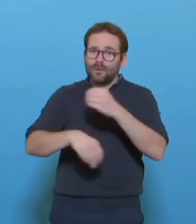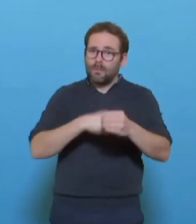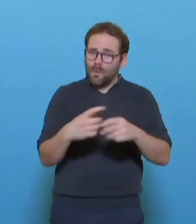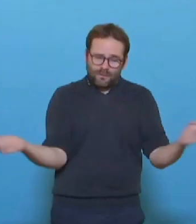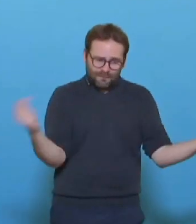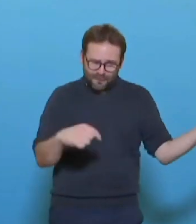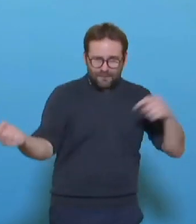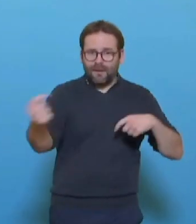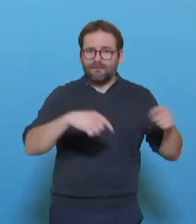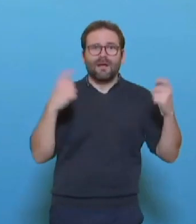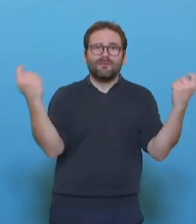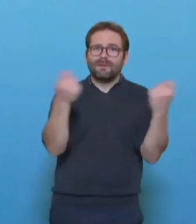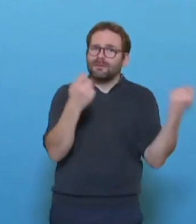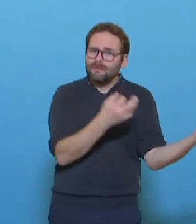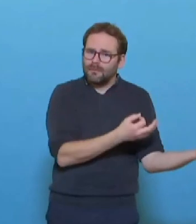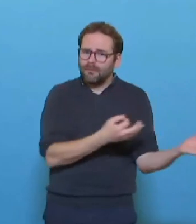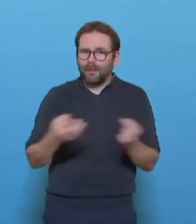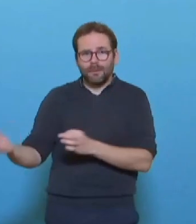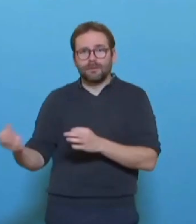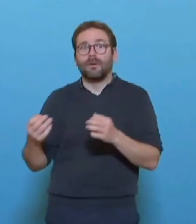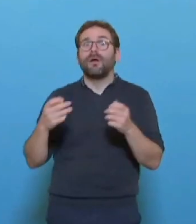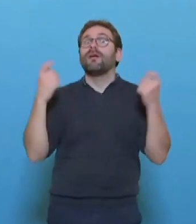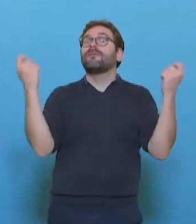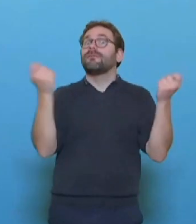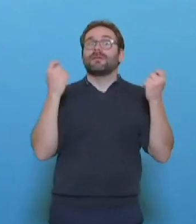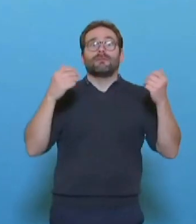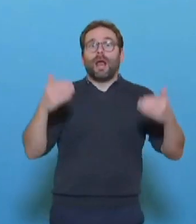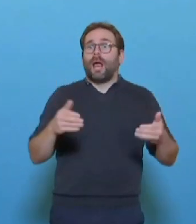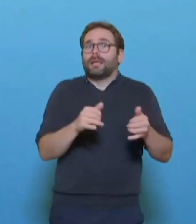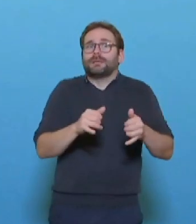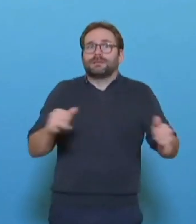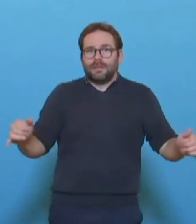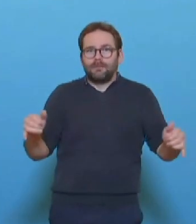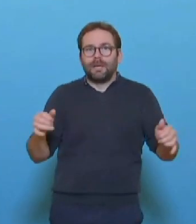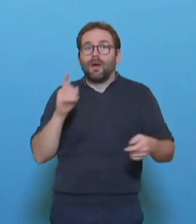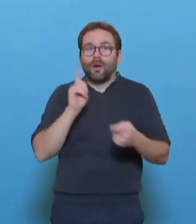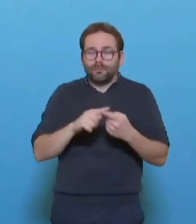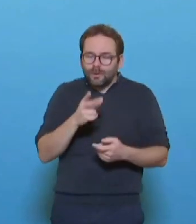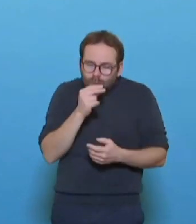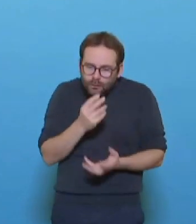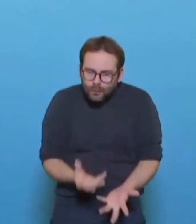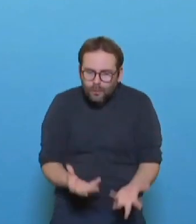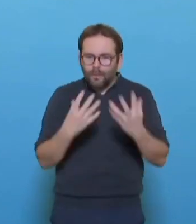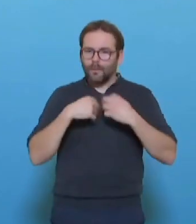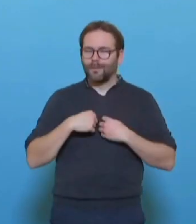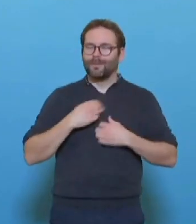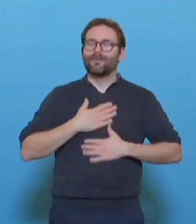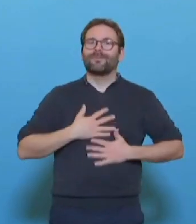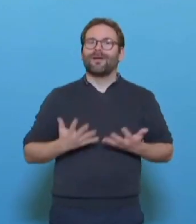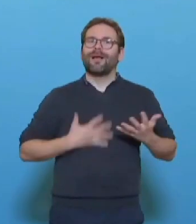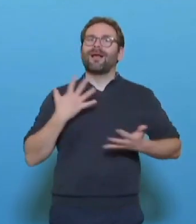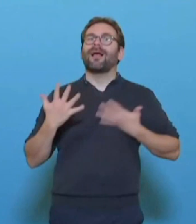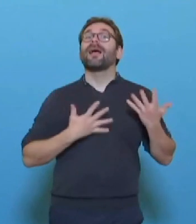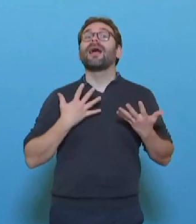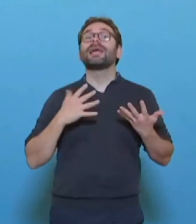le festival permanent, ou le seul festival au monde qui ne s'arrête jamais pour se réapproprier Nantes avec enthousiasme. Savez-vous qui a dit